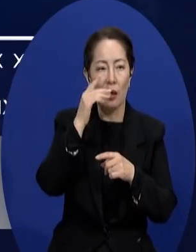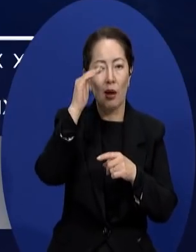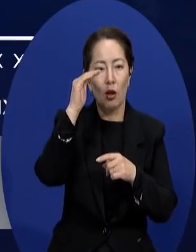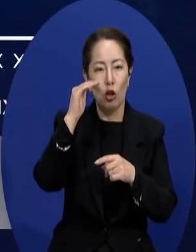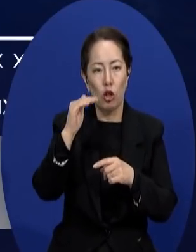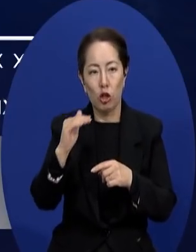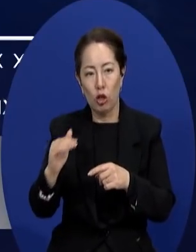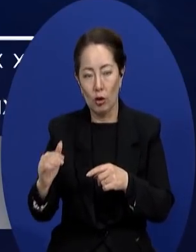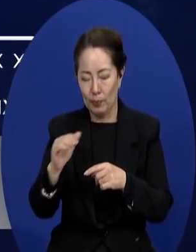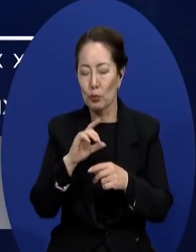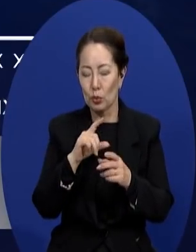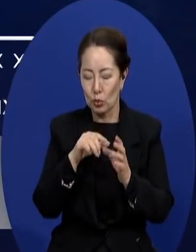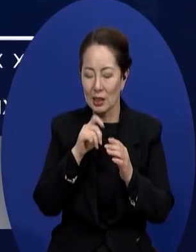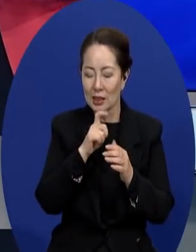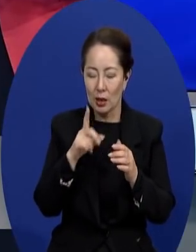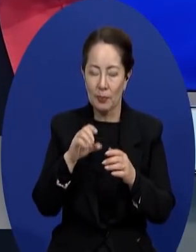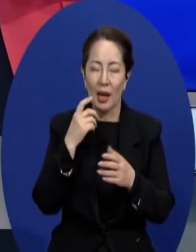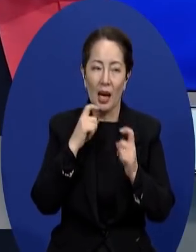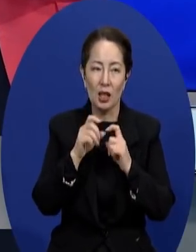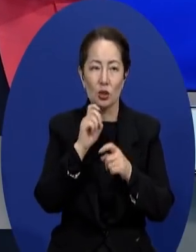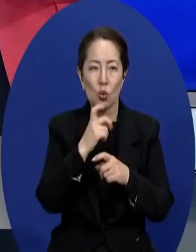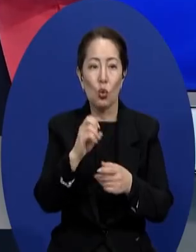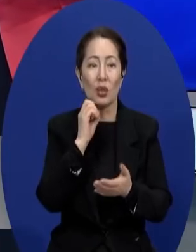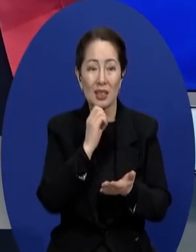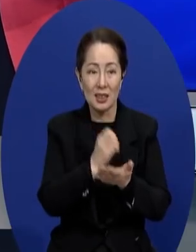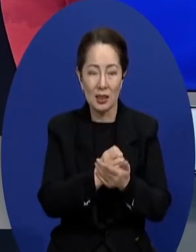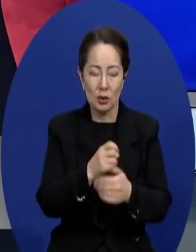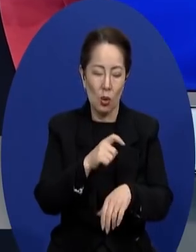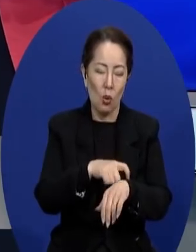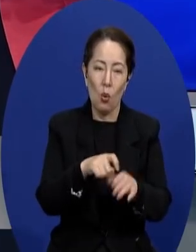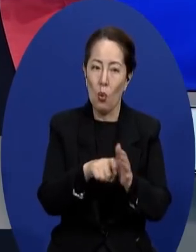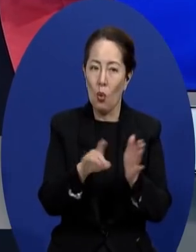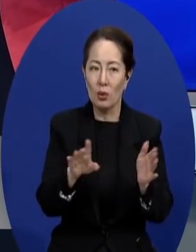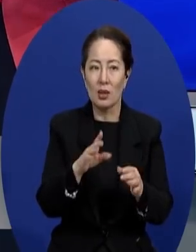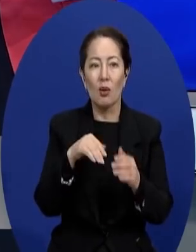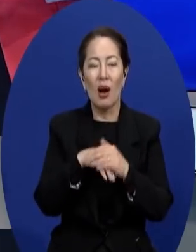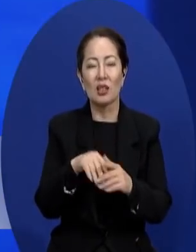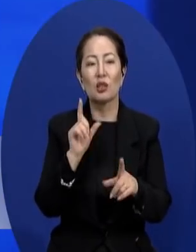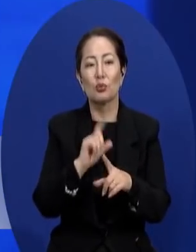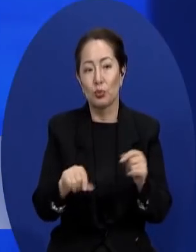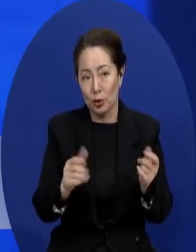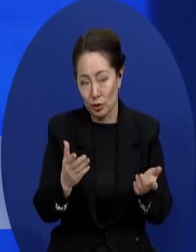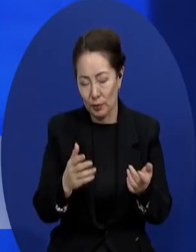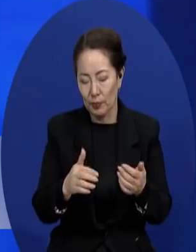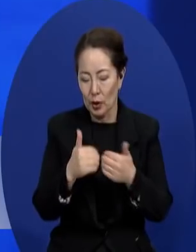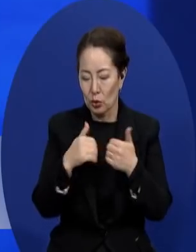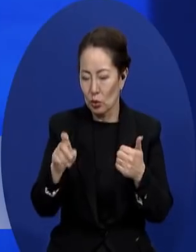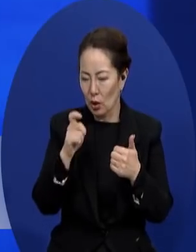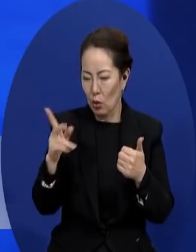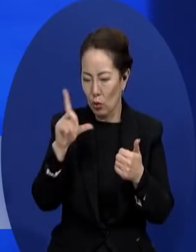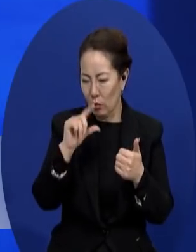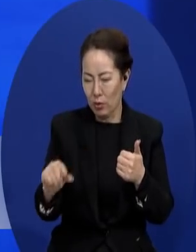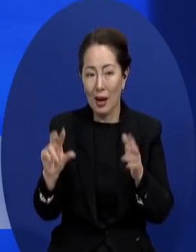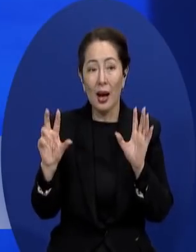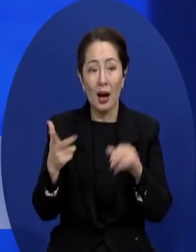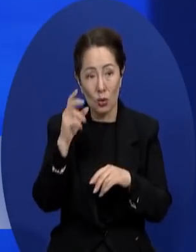бүхэн графикаас харж байна. За харилцан хүүд хэглсэн замун хугацааг хадгаламжийг бол бүрэн хүсн цоцсон. Тусгай хүүг бол 13% болж буулгасан гих